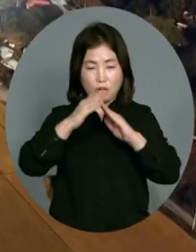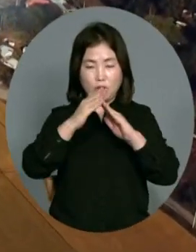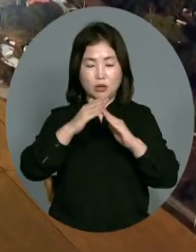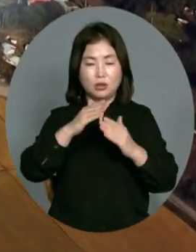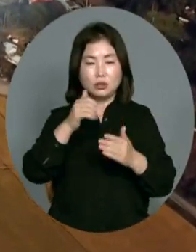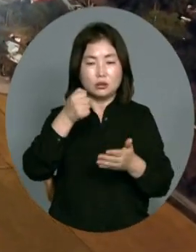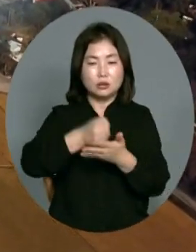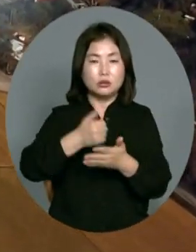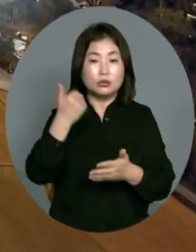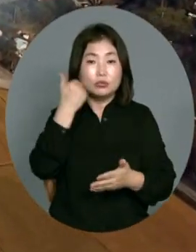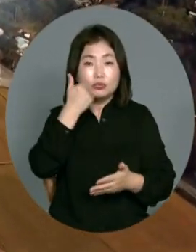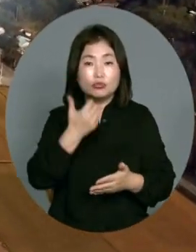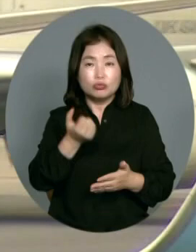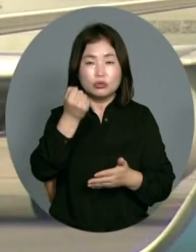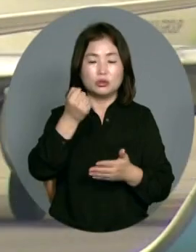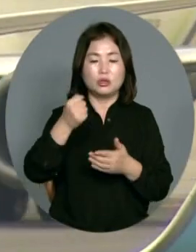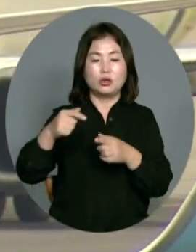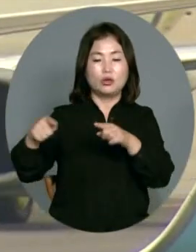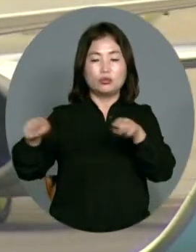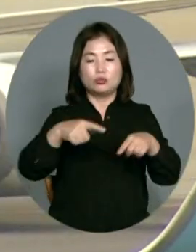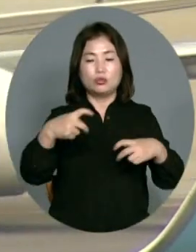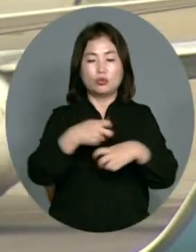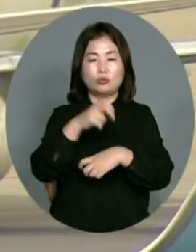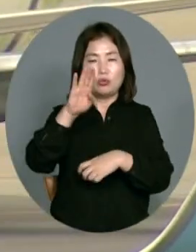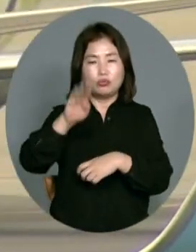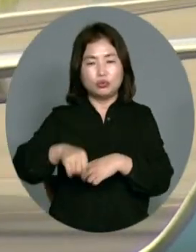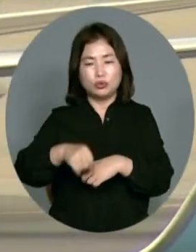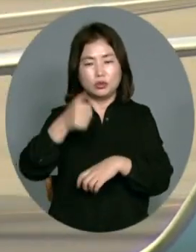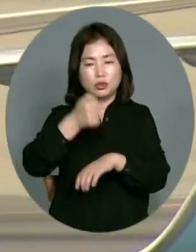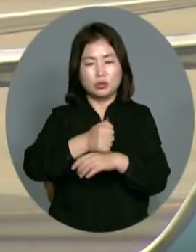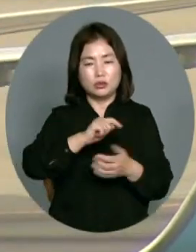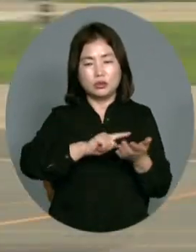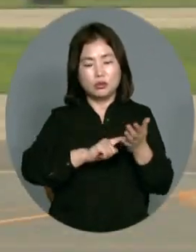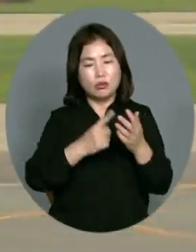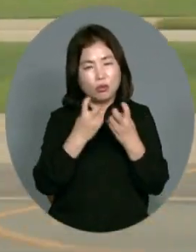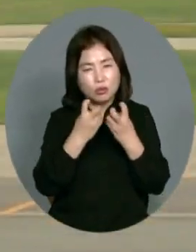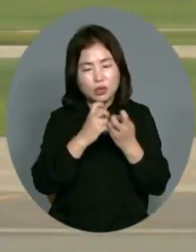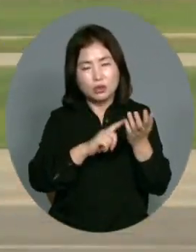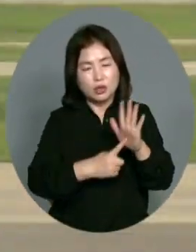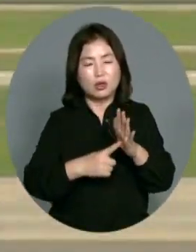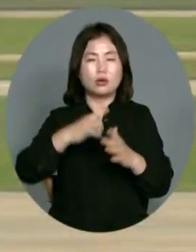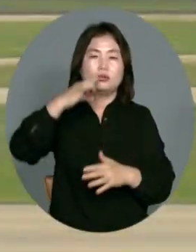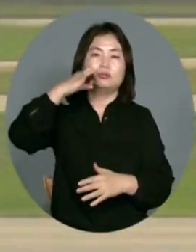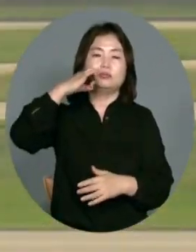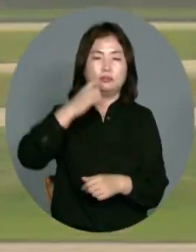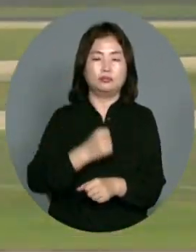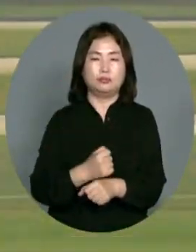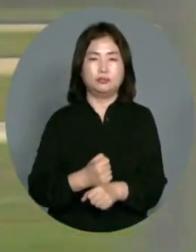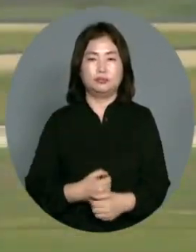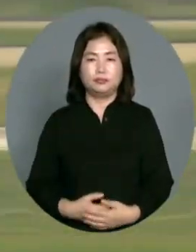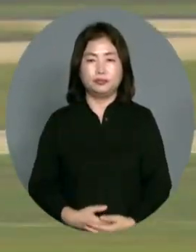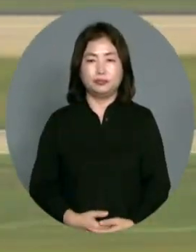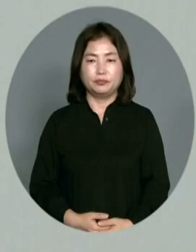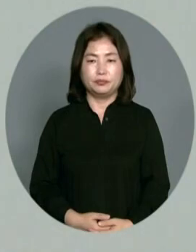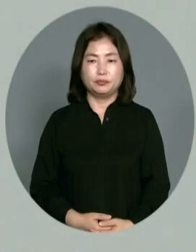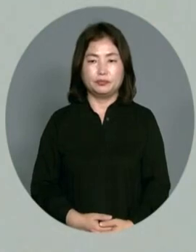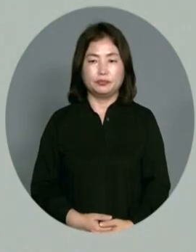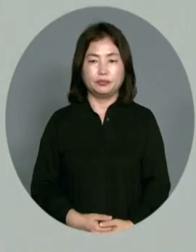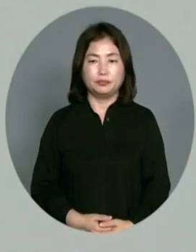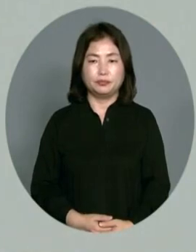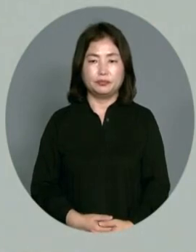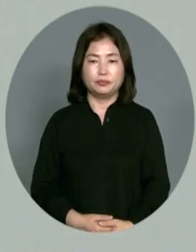모든 열쇠를 쥐고 있는 국토교통부가 어떤 결정을 내릴지 주목됩니다. MBC 뉴스 권윤수입니다.